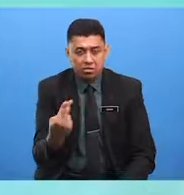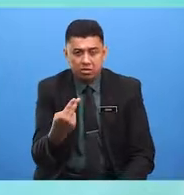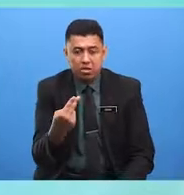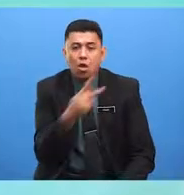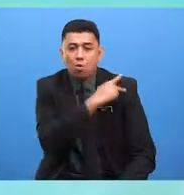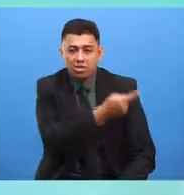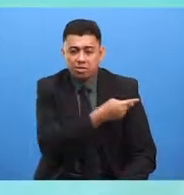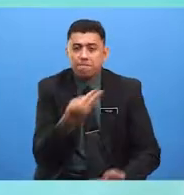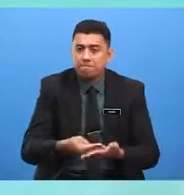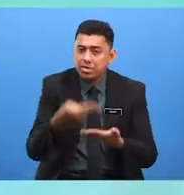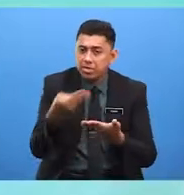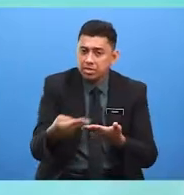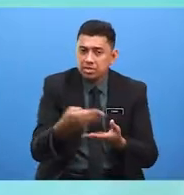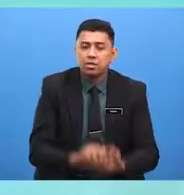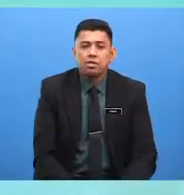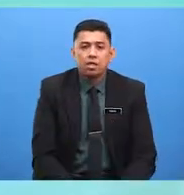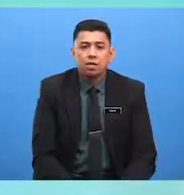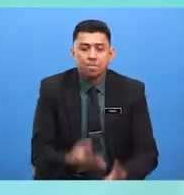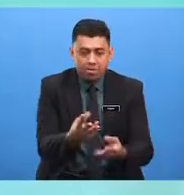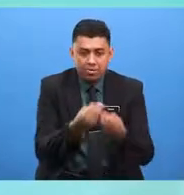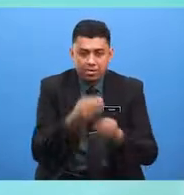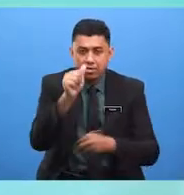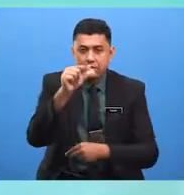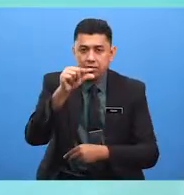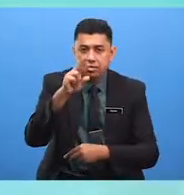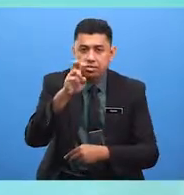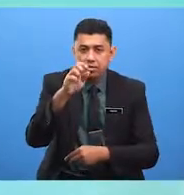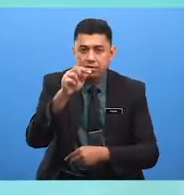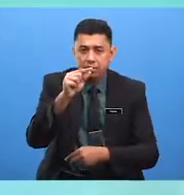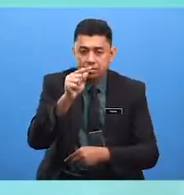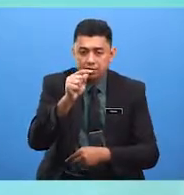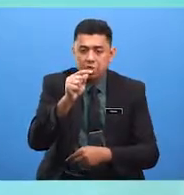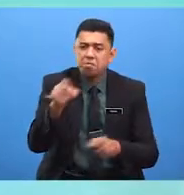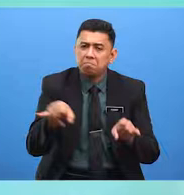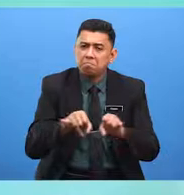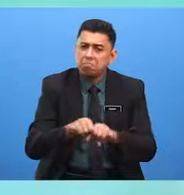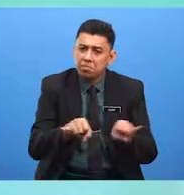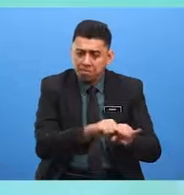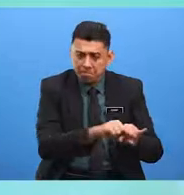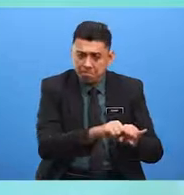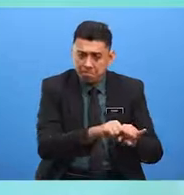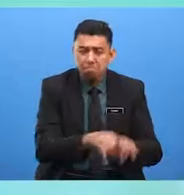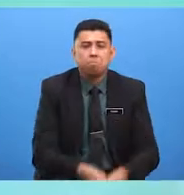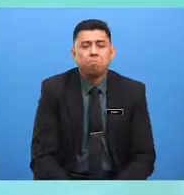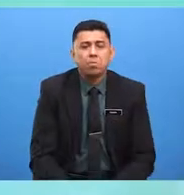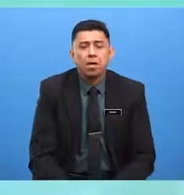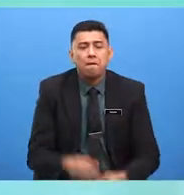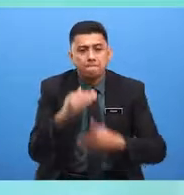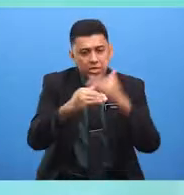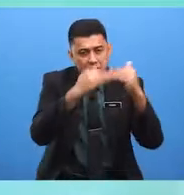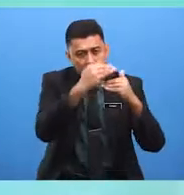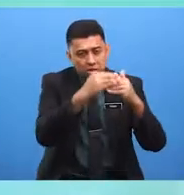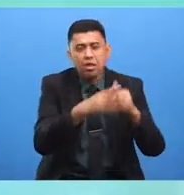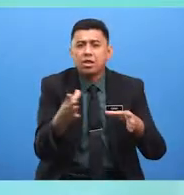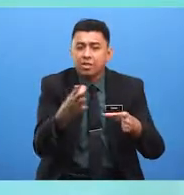pengguna permintaan agregat Dalam pasaran juga akan meningkat akhirnya kerajaan dapat